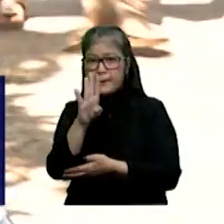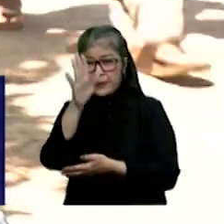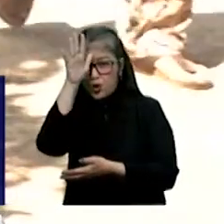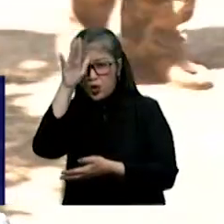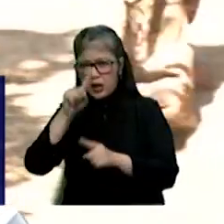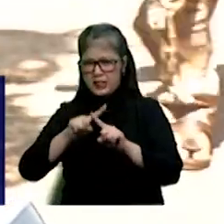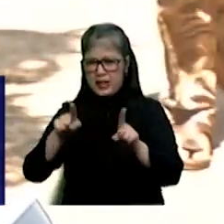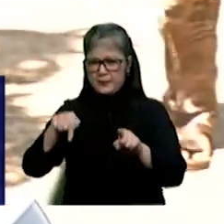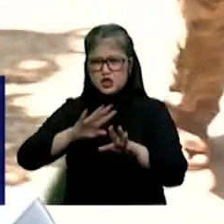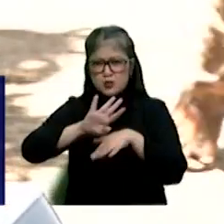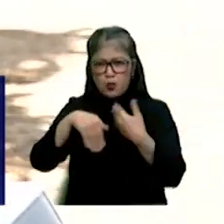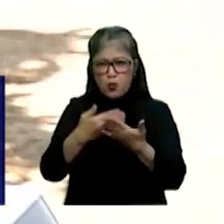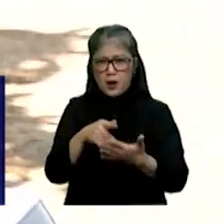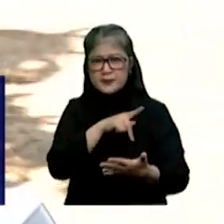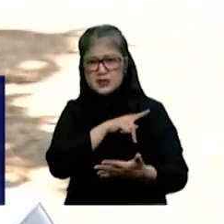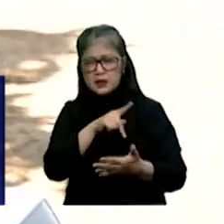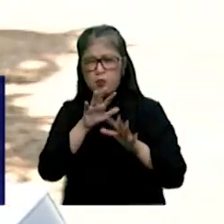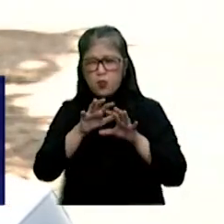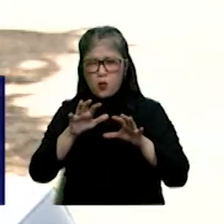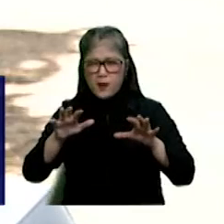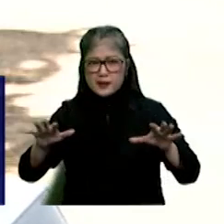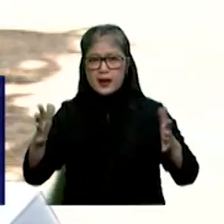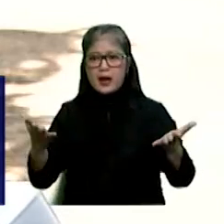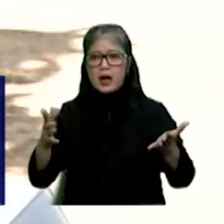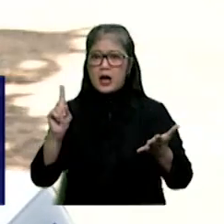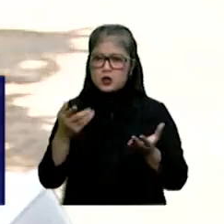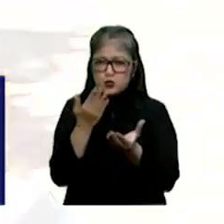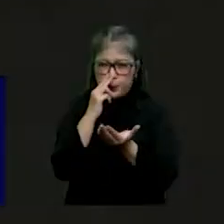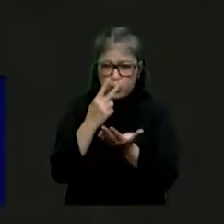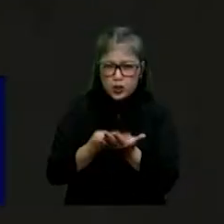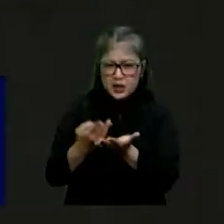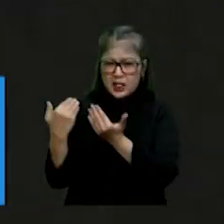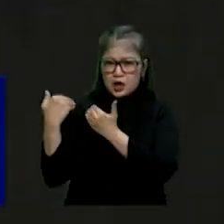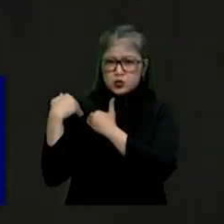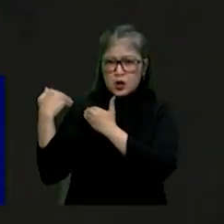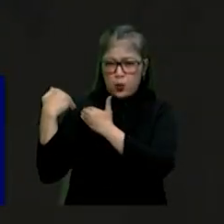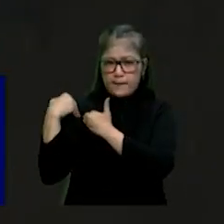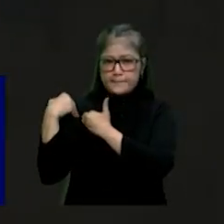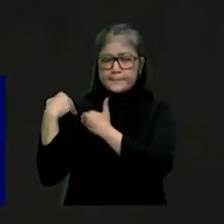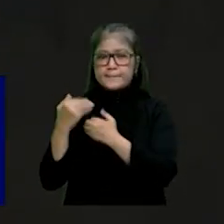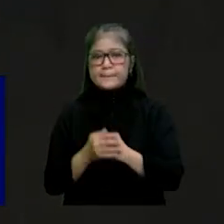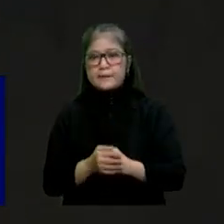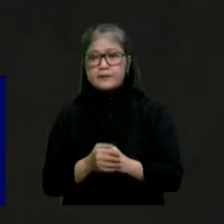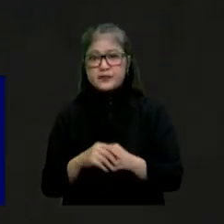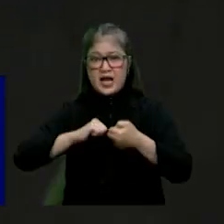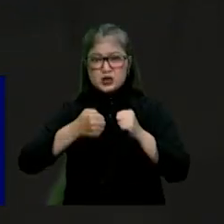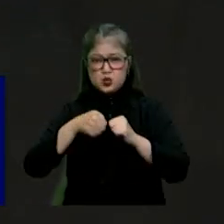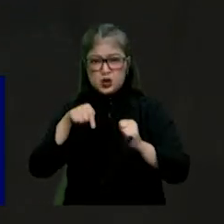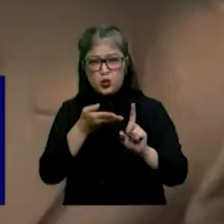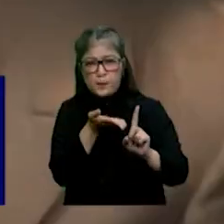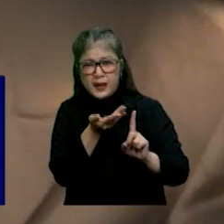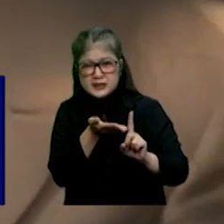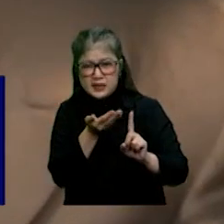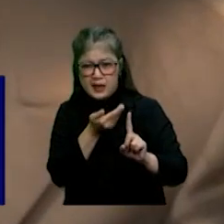dilakukan keseluruhan, masif. Sehingga ini layak untuk dimintakan pertanggungjawaban. Sementara itu, buntut dari kasus dugaan pelecehan seksual finalis